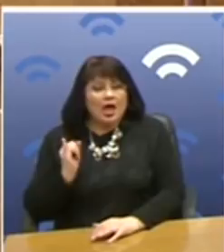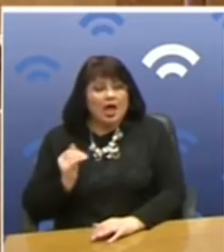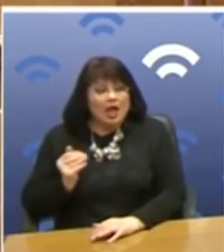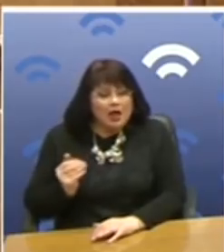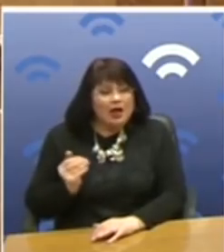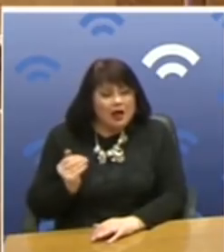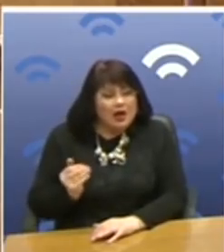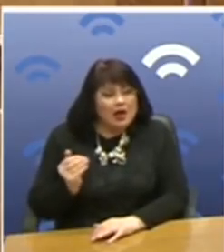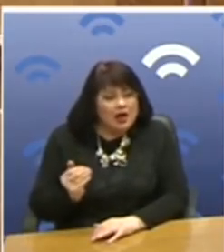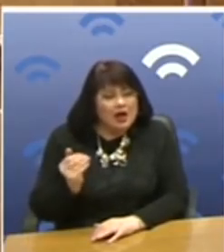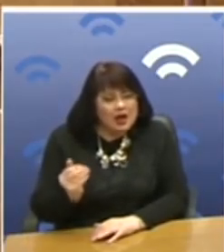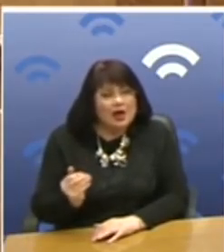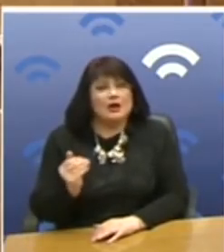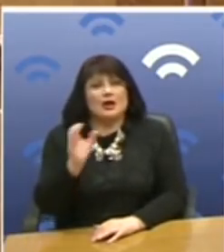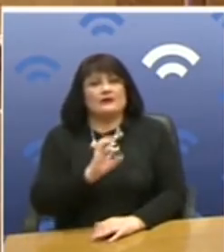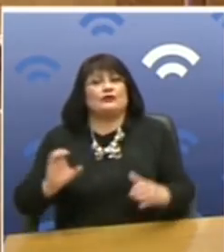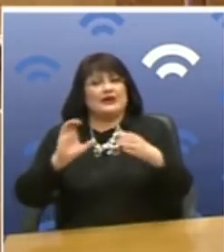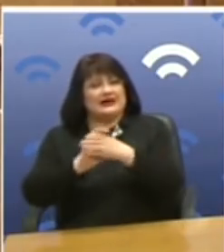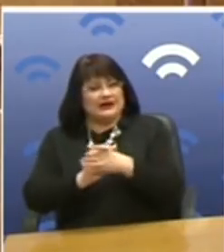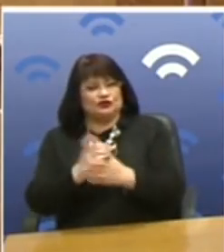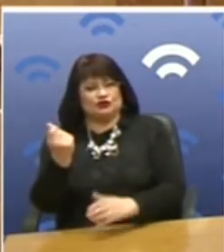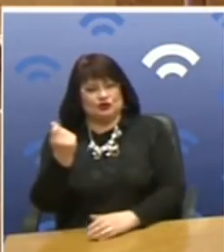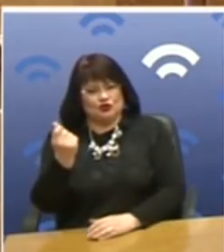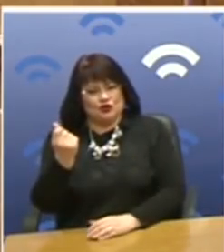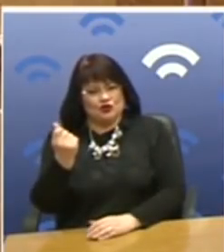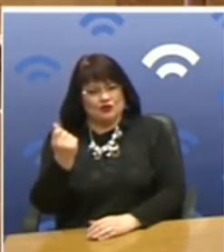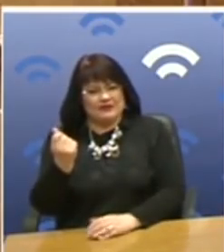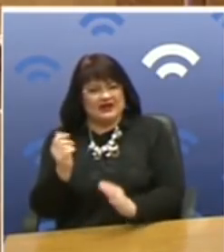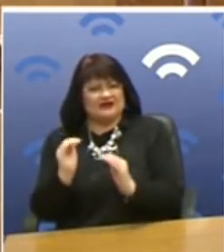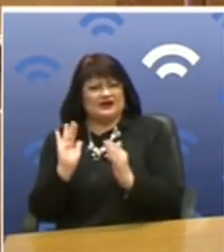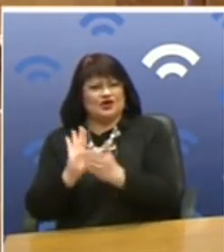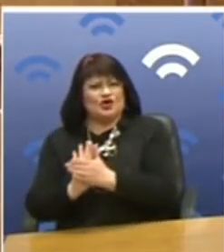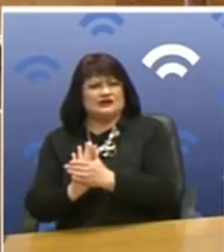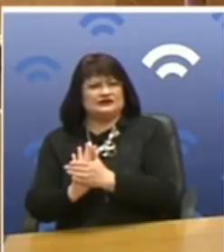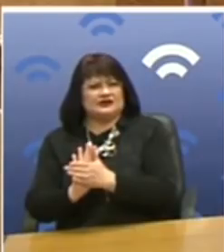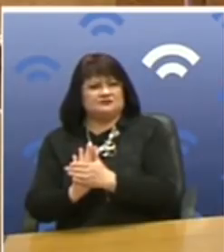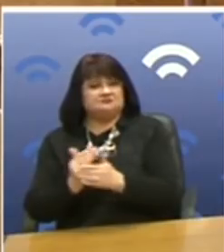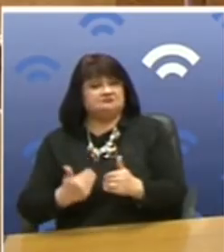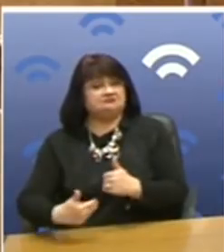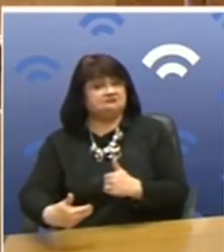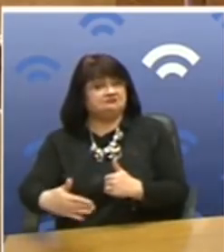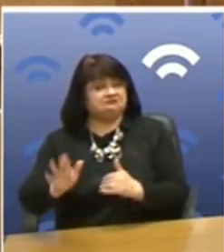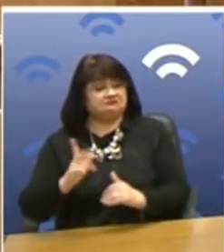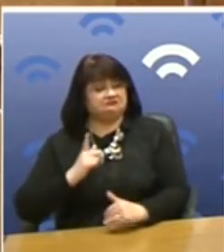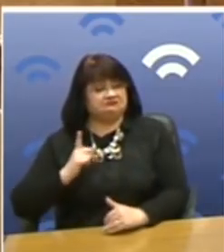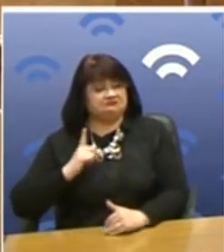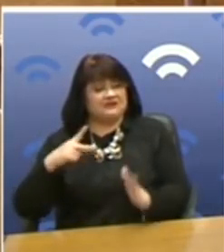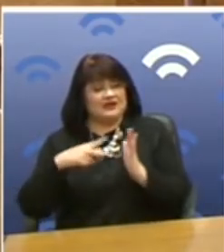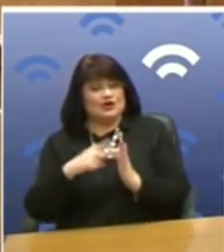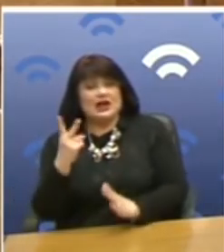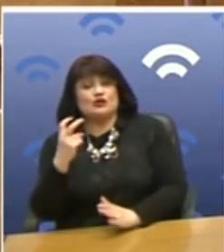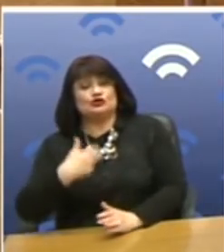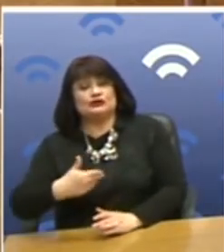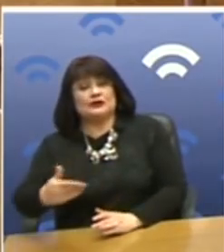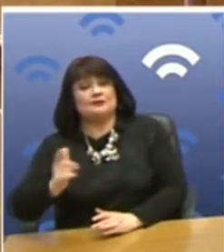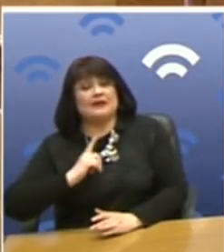η οικονομία της Ευρωπαϊκής Ένωσης πρακτικά σε στασιμότητα, ενώ οι προβλέψεις για το 2020